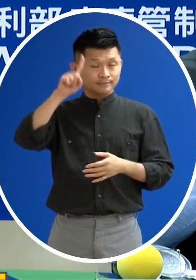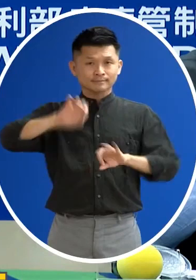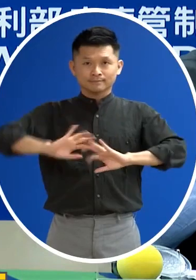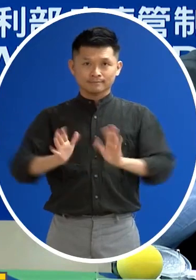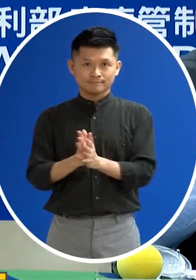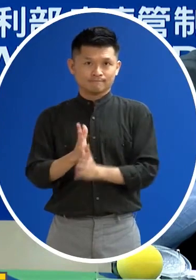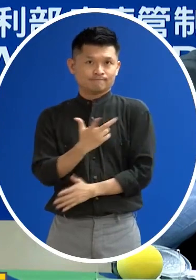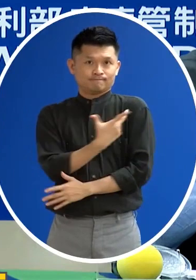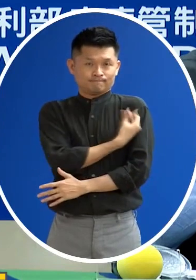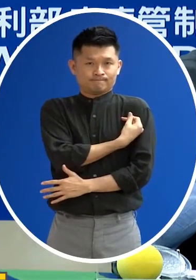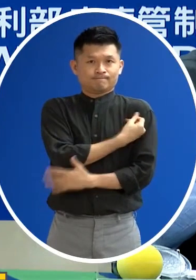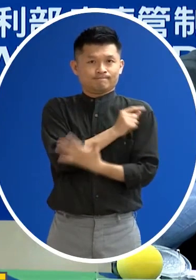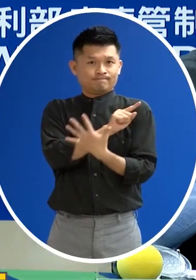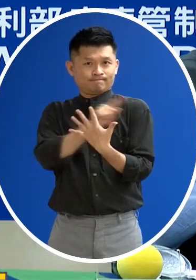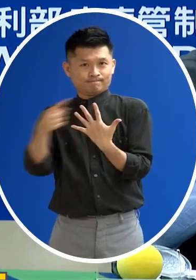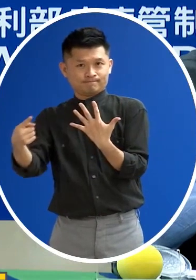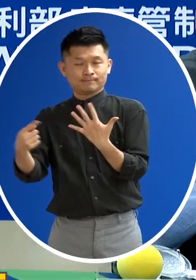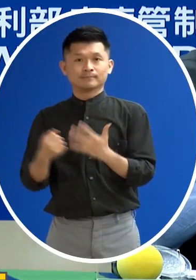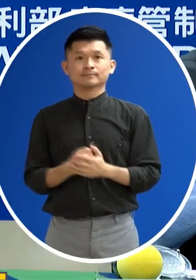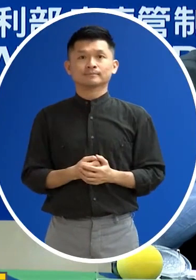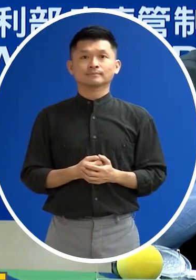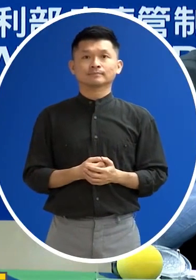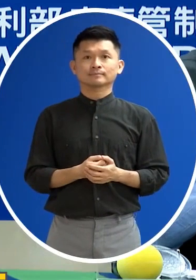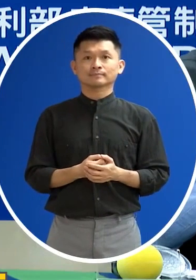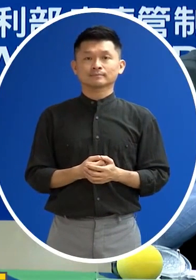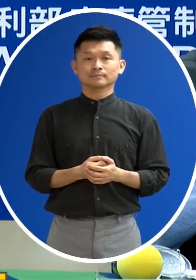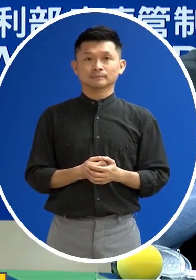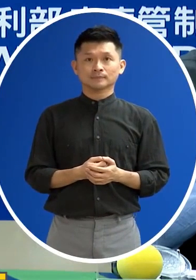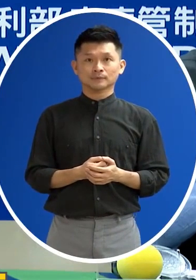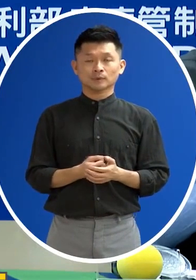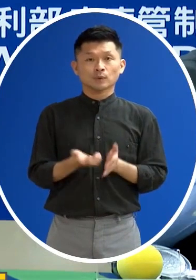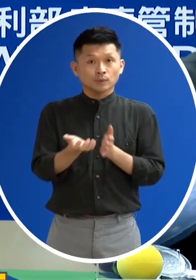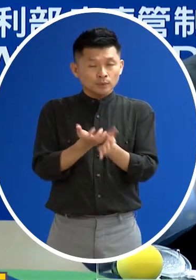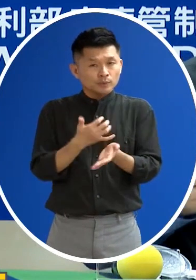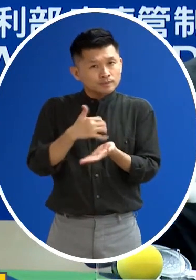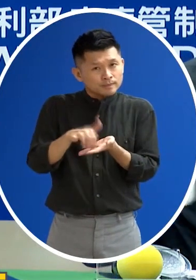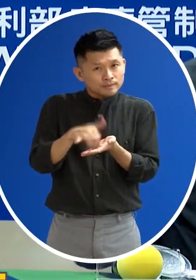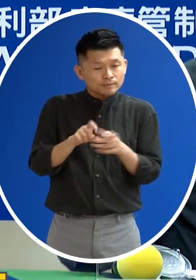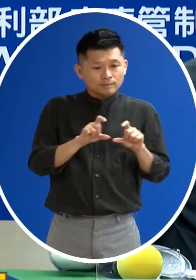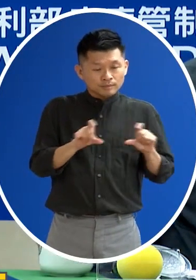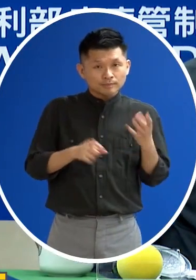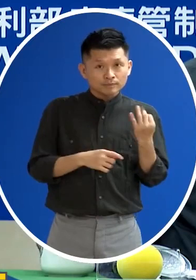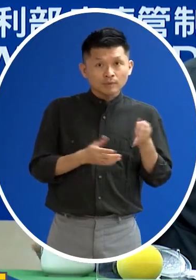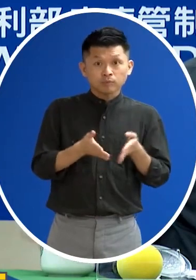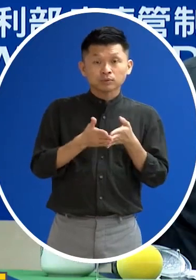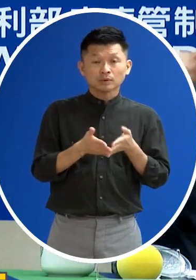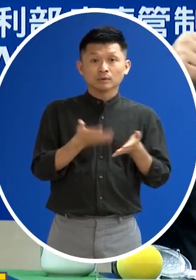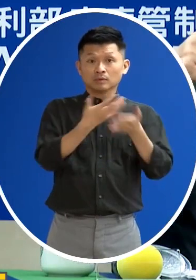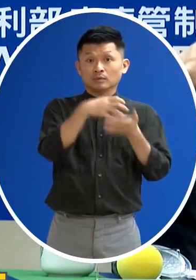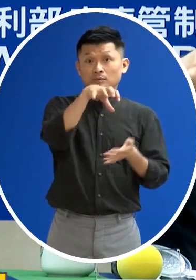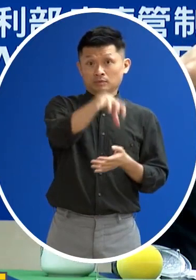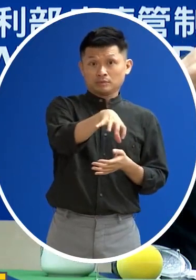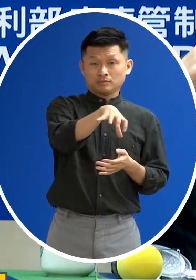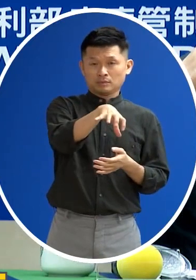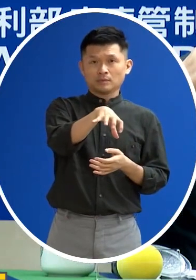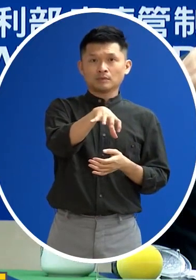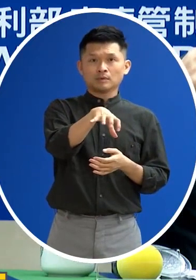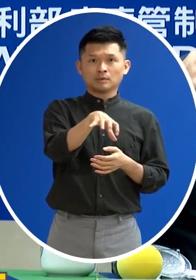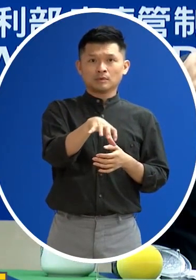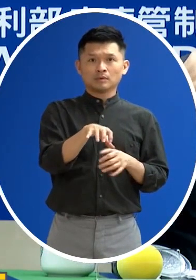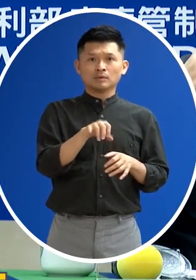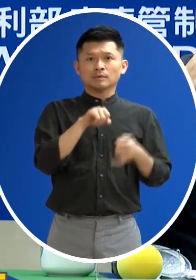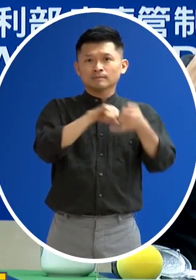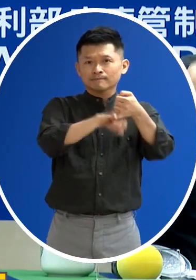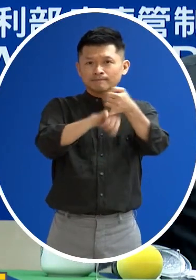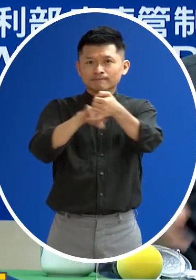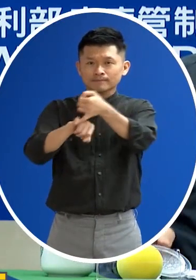上要来打，那所以我们就必然要有一个预估的数目，因为那时候预约的平台我没有办法完全掌握到